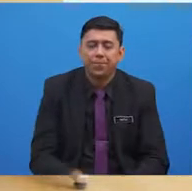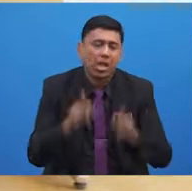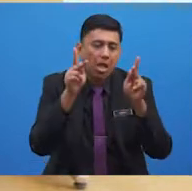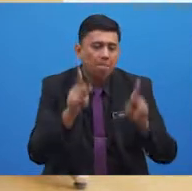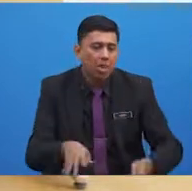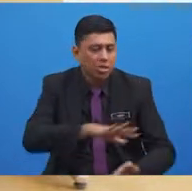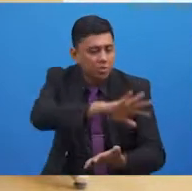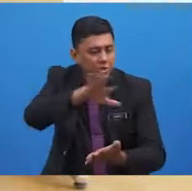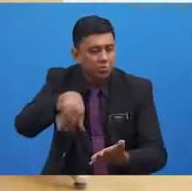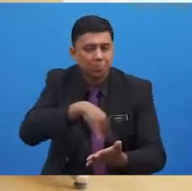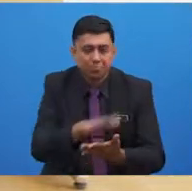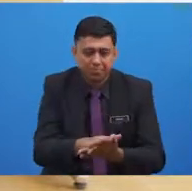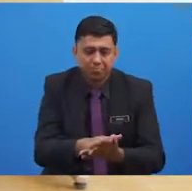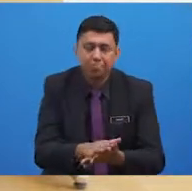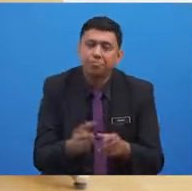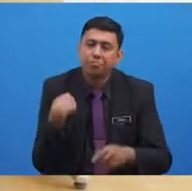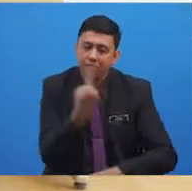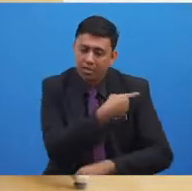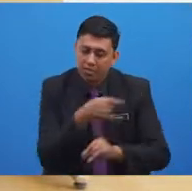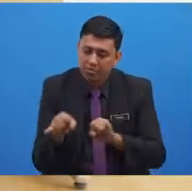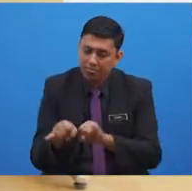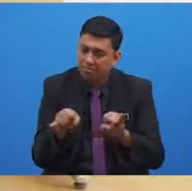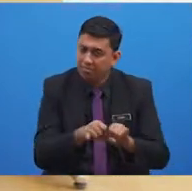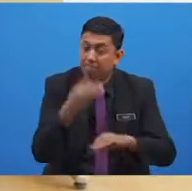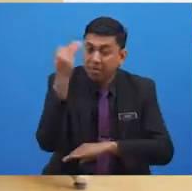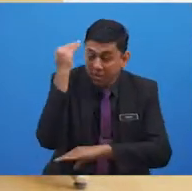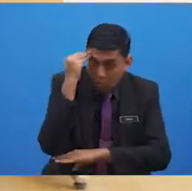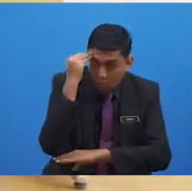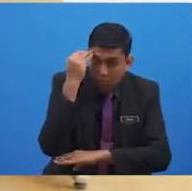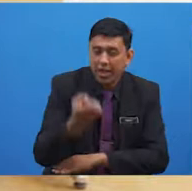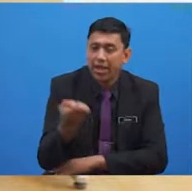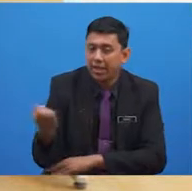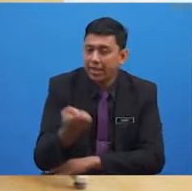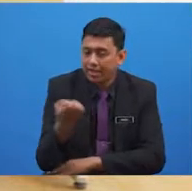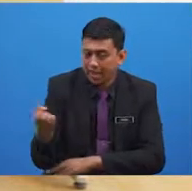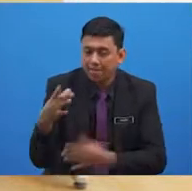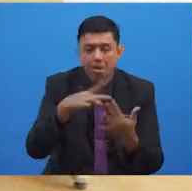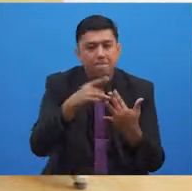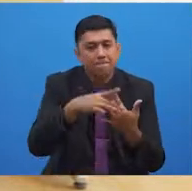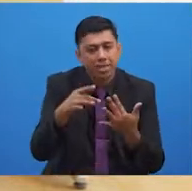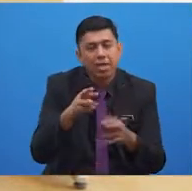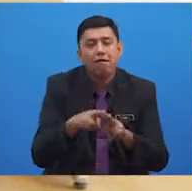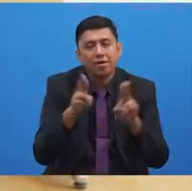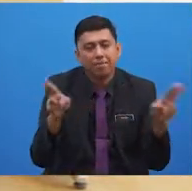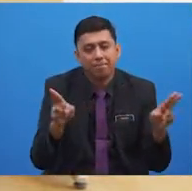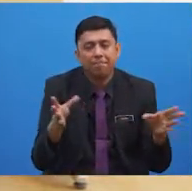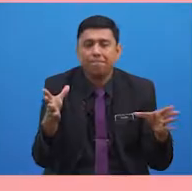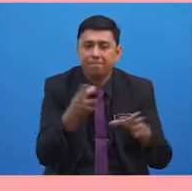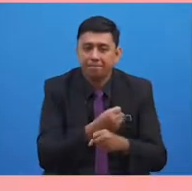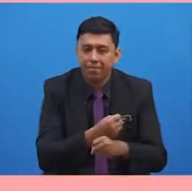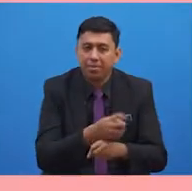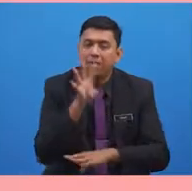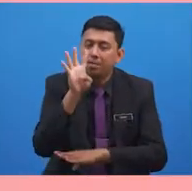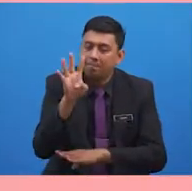pelajar sekalian, kita juga perlu mengetahui tentang elemen-elemen pilihan raya. Terdapat